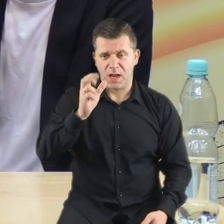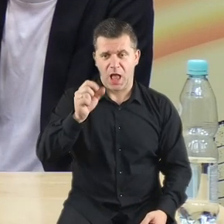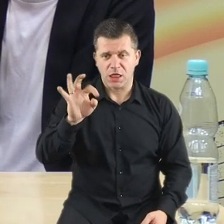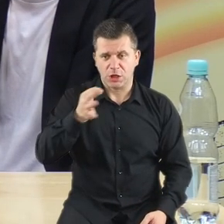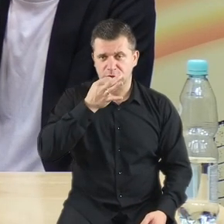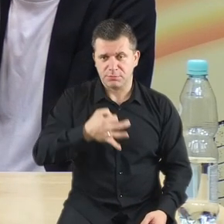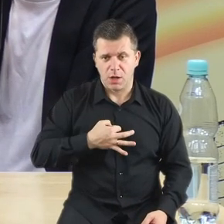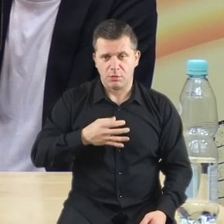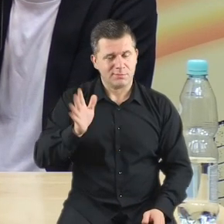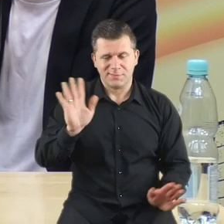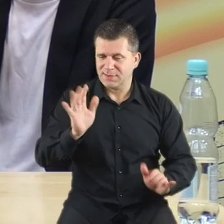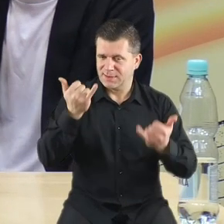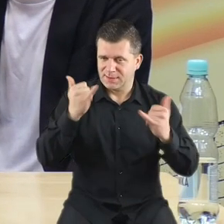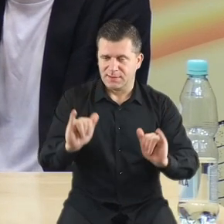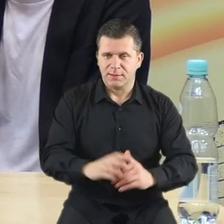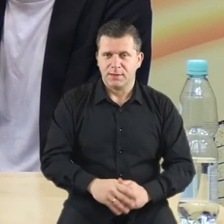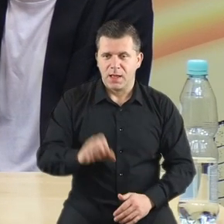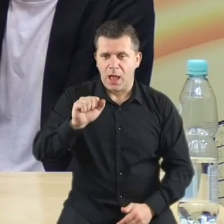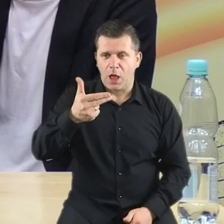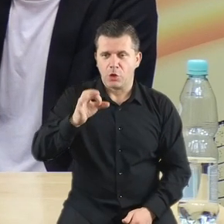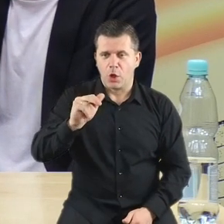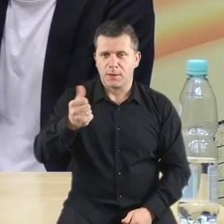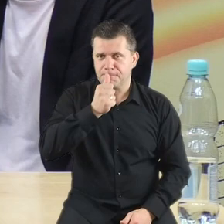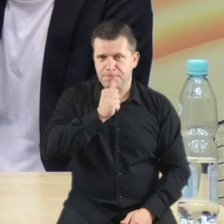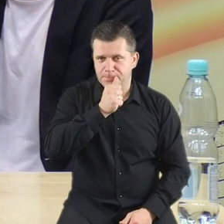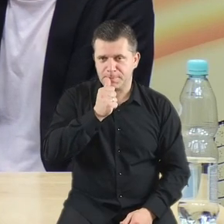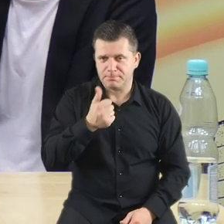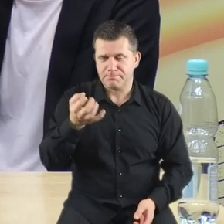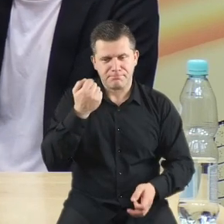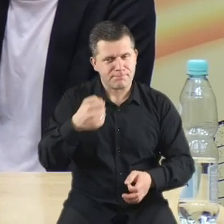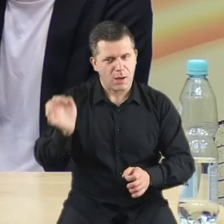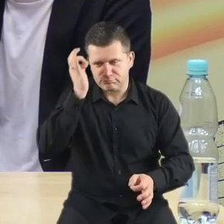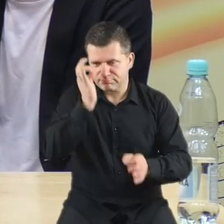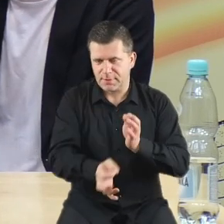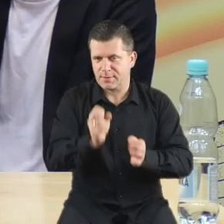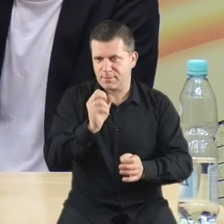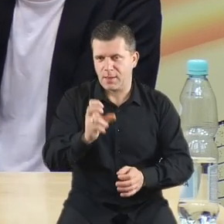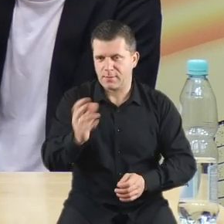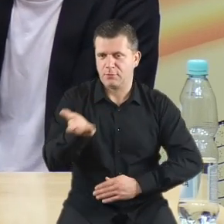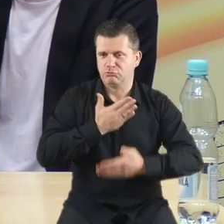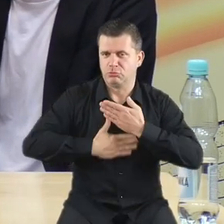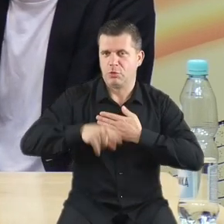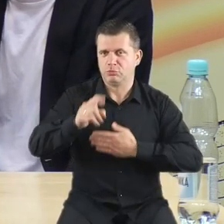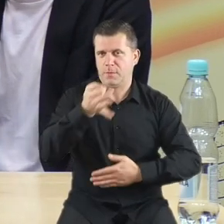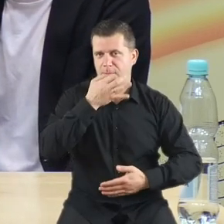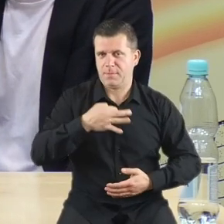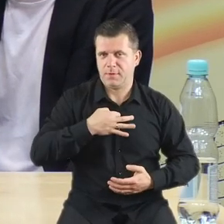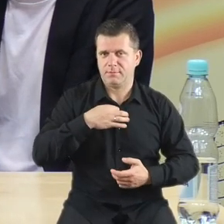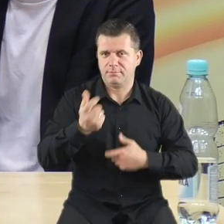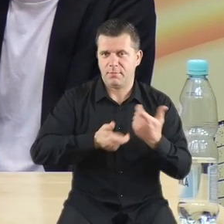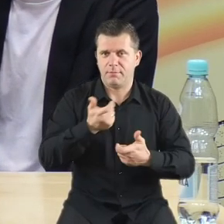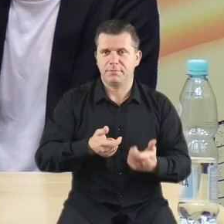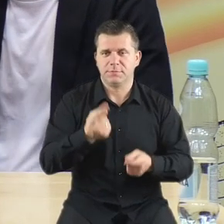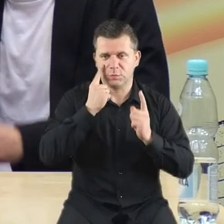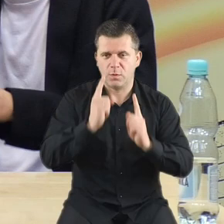Nie, nie. Anonim? Anonim. Bardzo trafnie, tak. Tak, tak, cieszę się, że zostało zauważone. Tak,